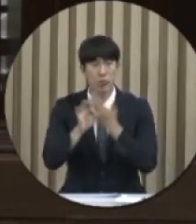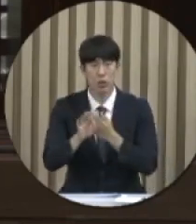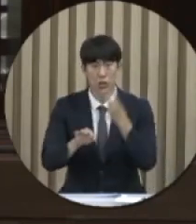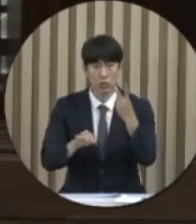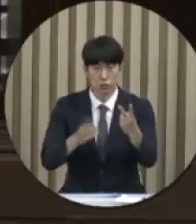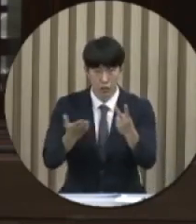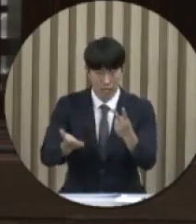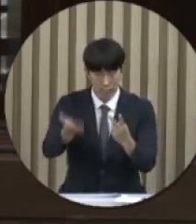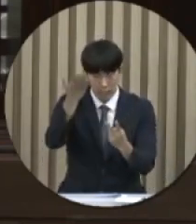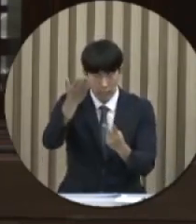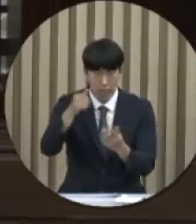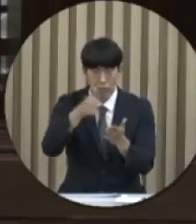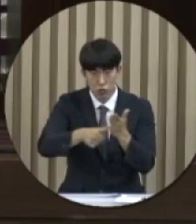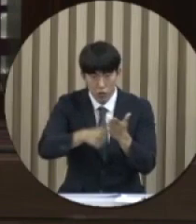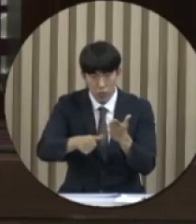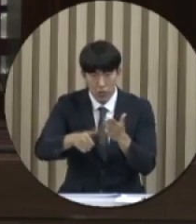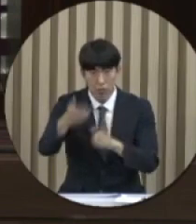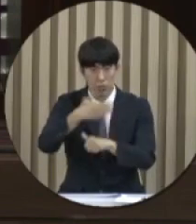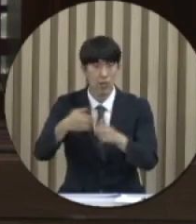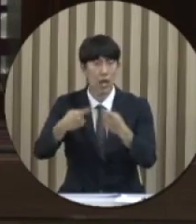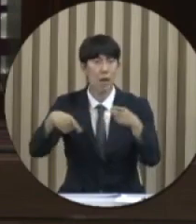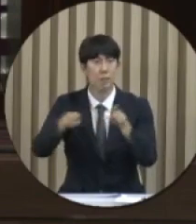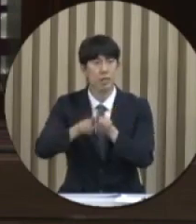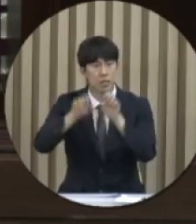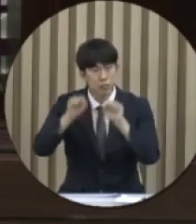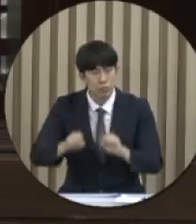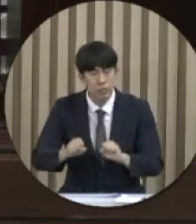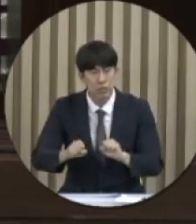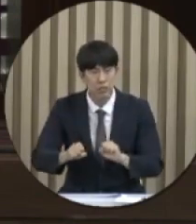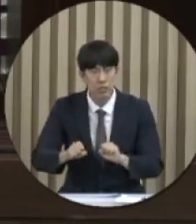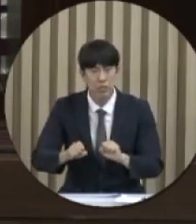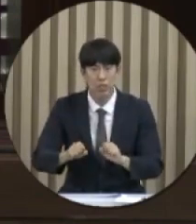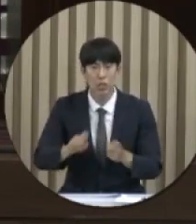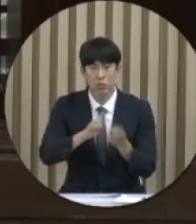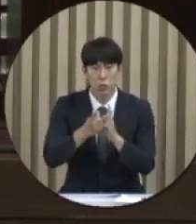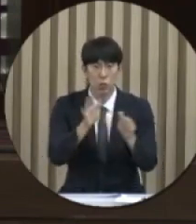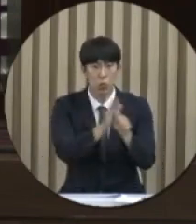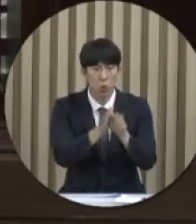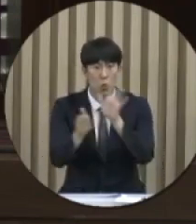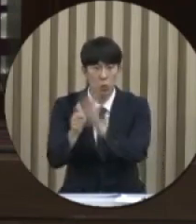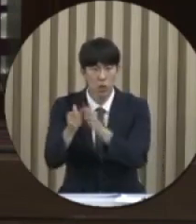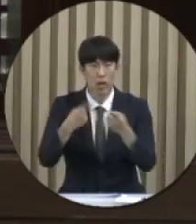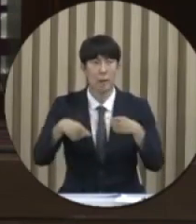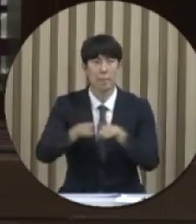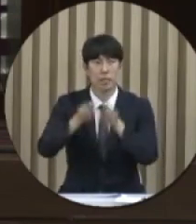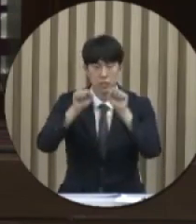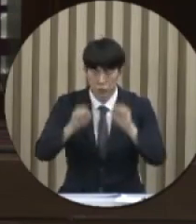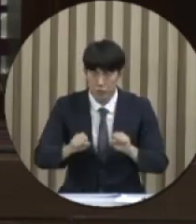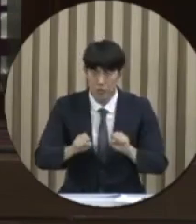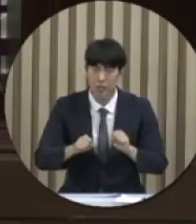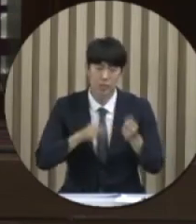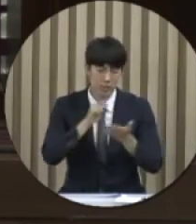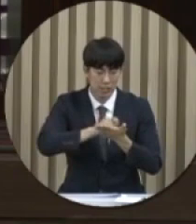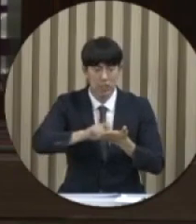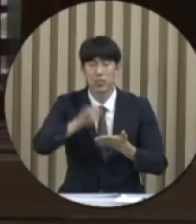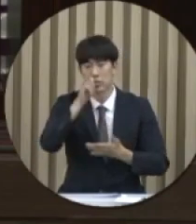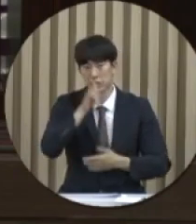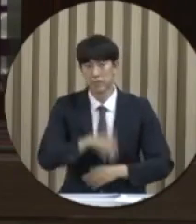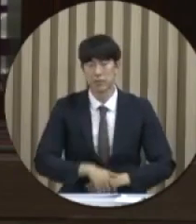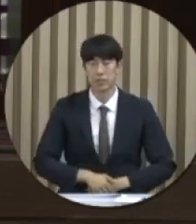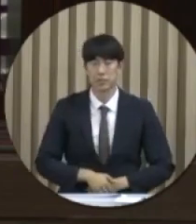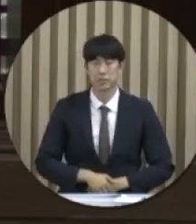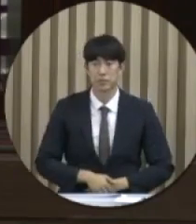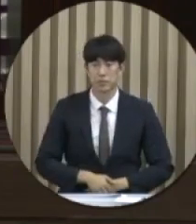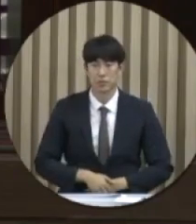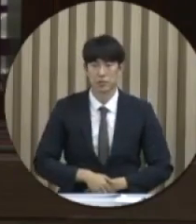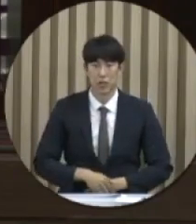이상의 사물이나 현상이 함께 존재함, 서로도와 함께 존재함이라고 쓰여져 있습니다. 내게